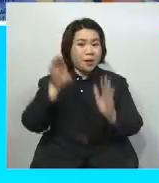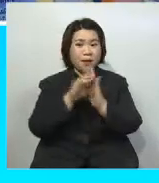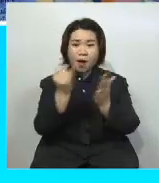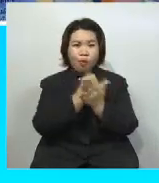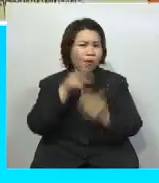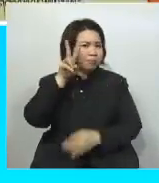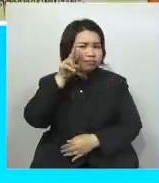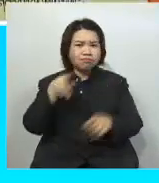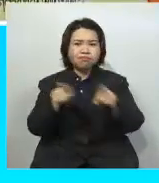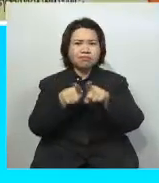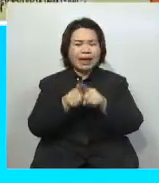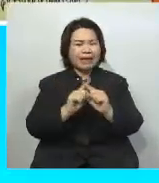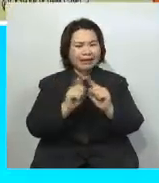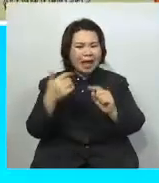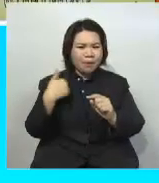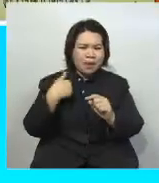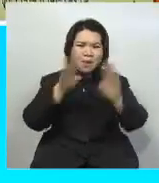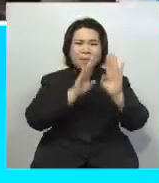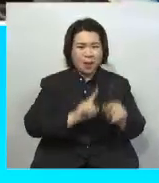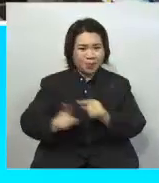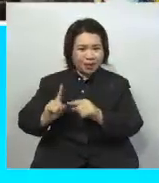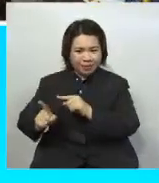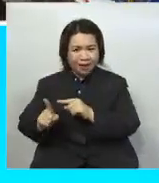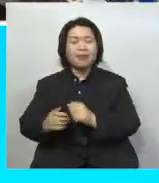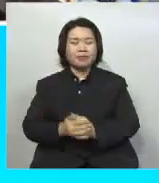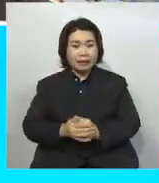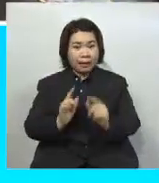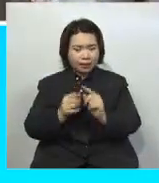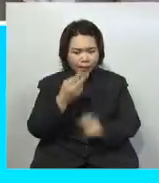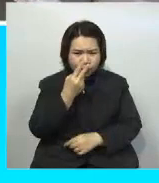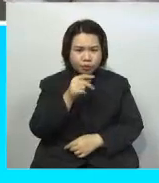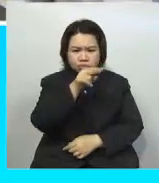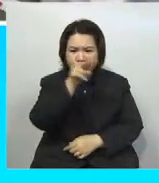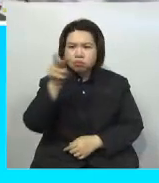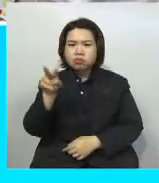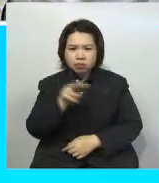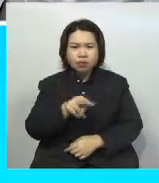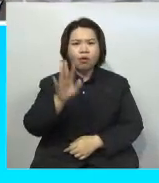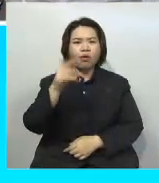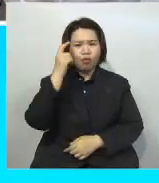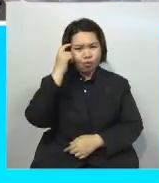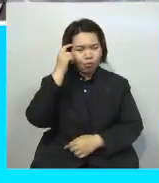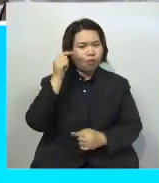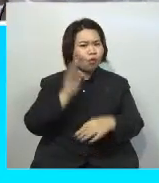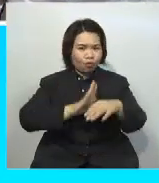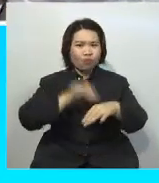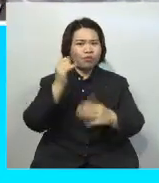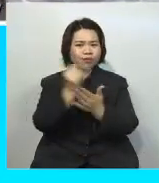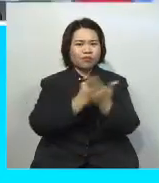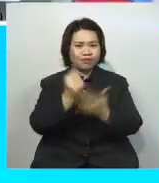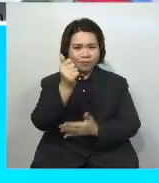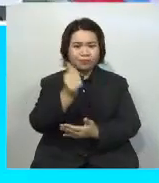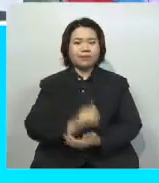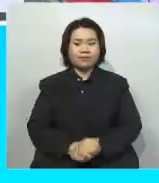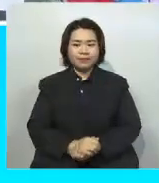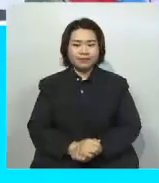พออกมาเหมือนท่านนายกจริงๆแต่อาจจะมีหลากหลายเวอร์ชันหลากหลายรูปแบบแต่พอดูแล้วเนี่ยมองออกเลยต้องบอกว่าโอ้โหเก่งจริงๆเลยค่ะ น